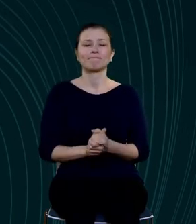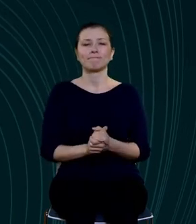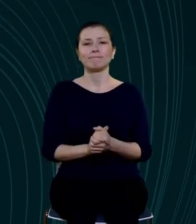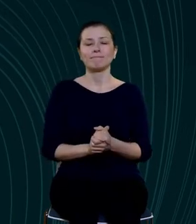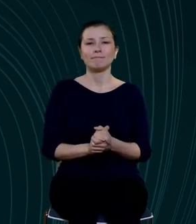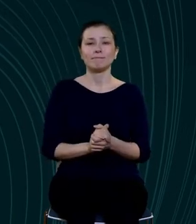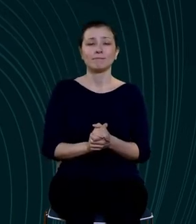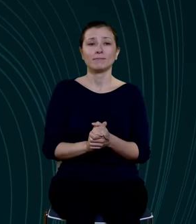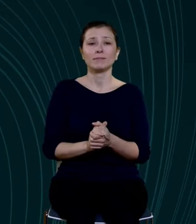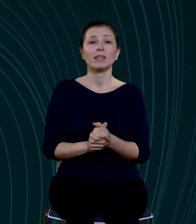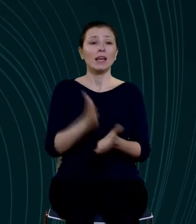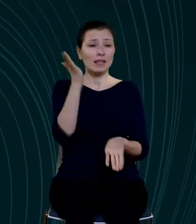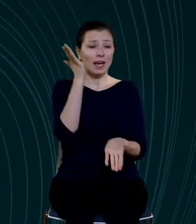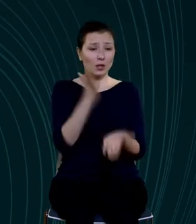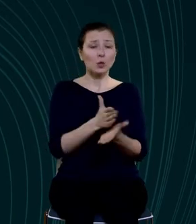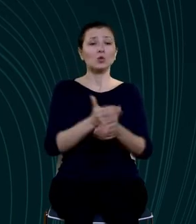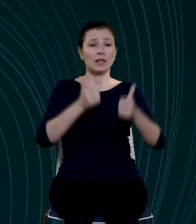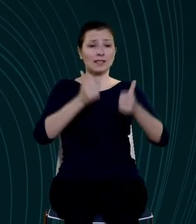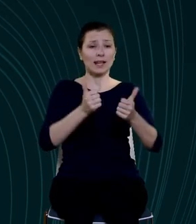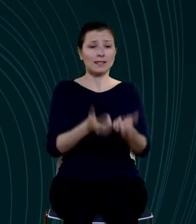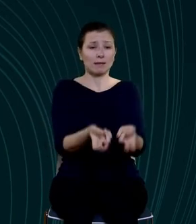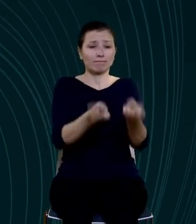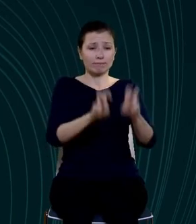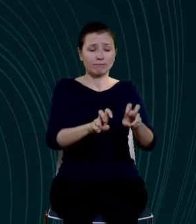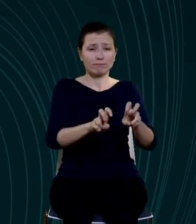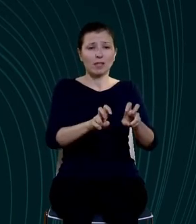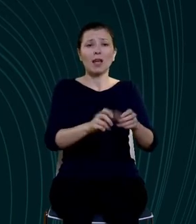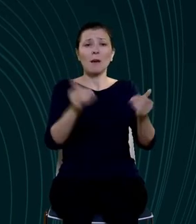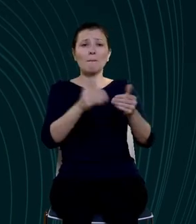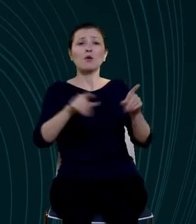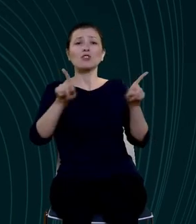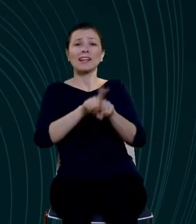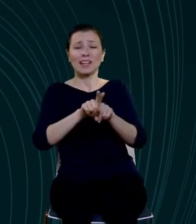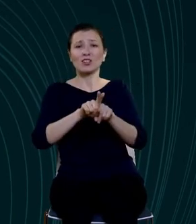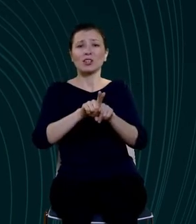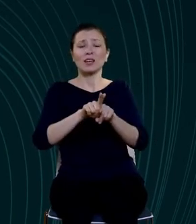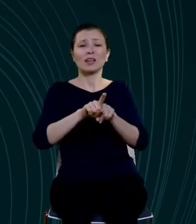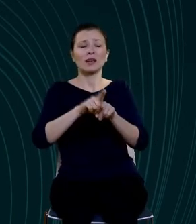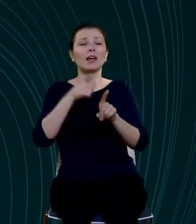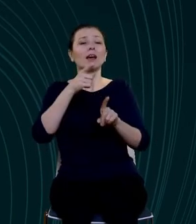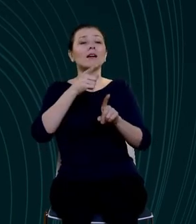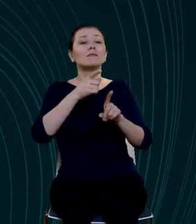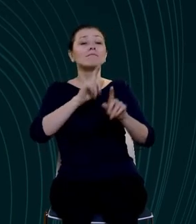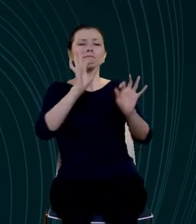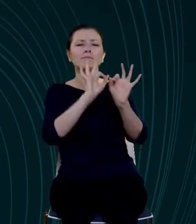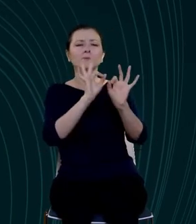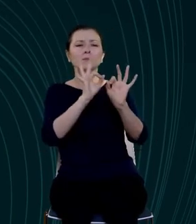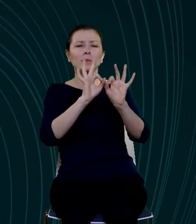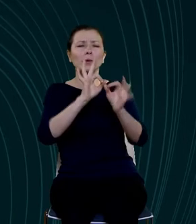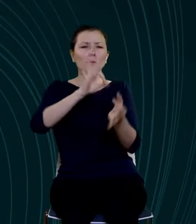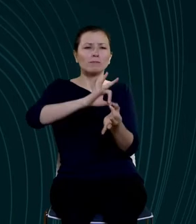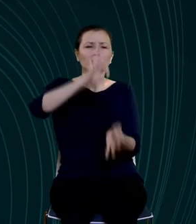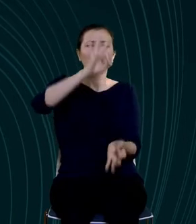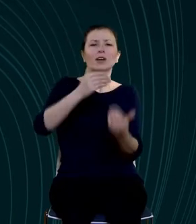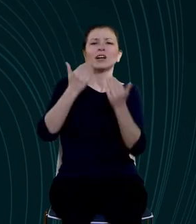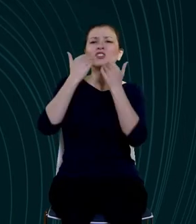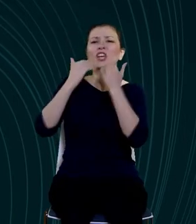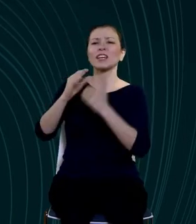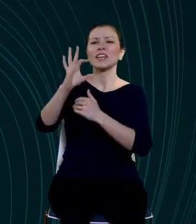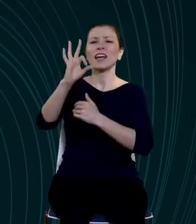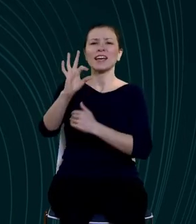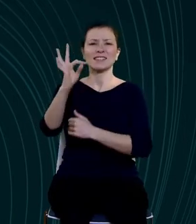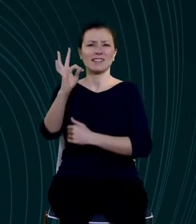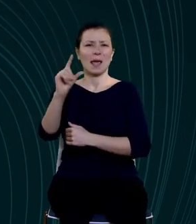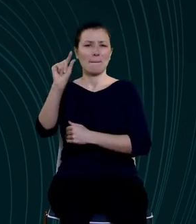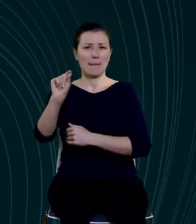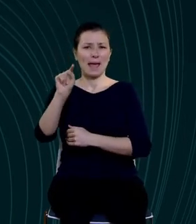po zainstalowaniu stacji, czyli konfiguracja byłaby to zdalna, z wykorzystaniem serwera FTP. Do serwera